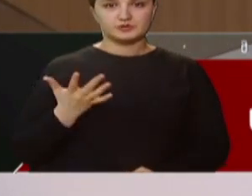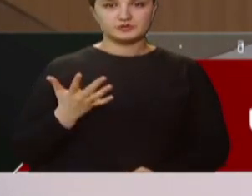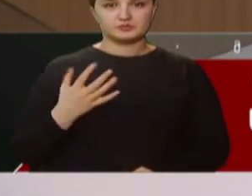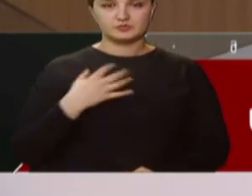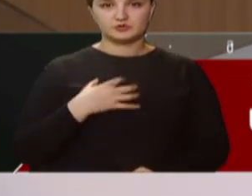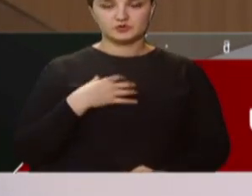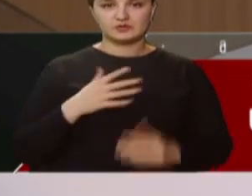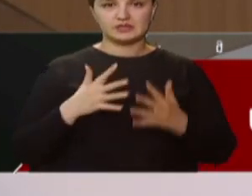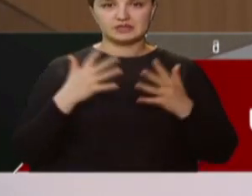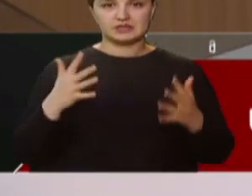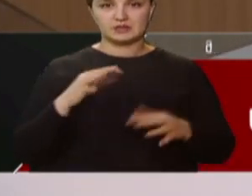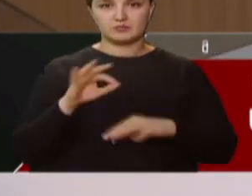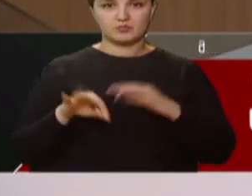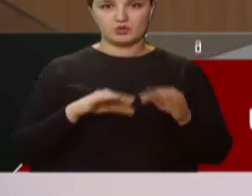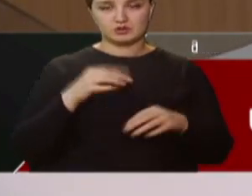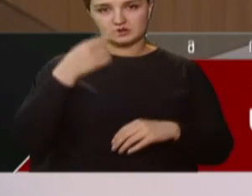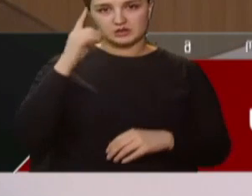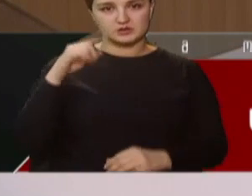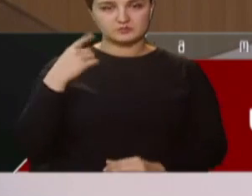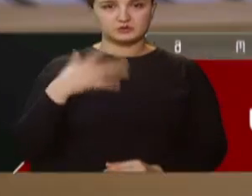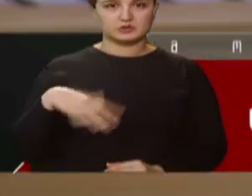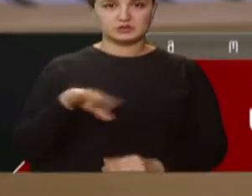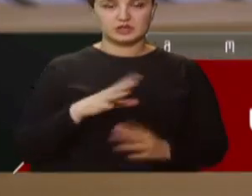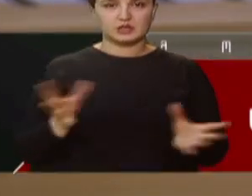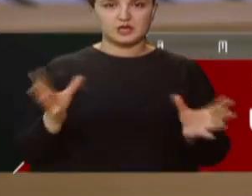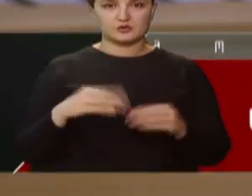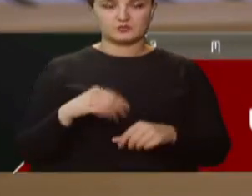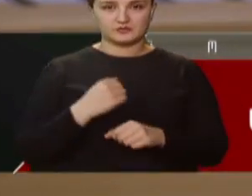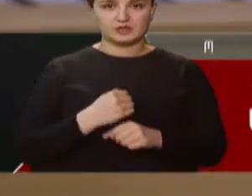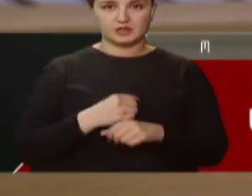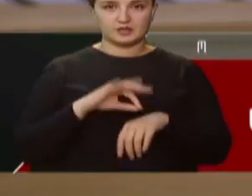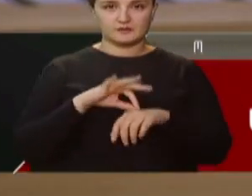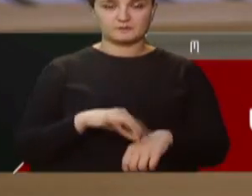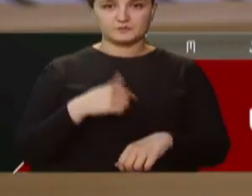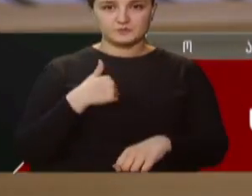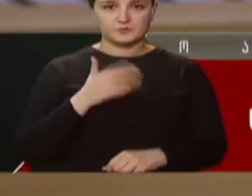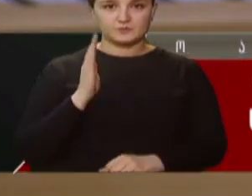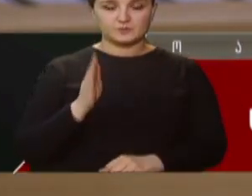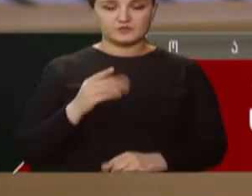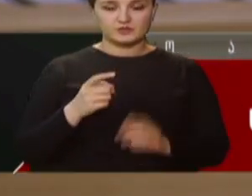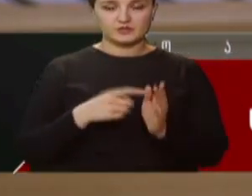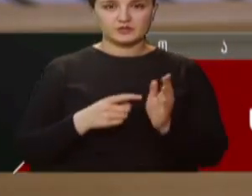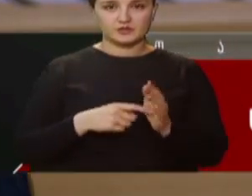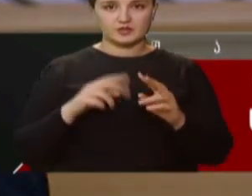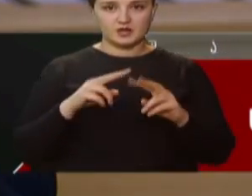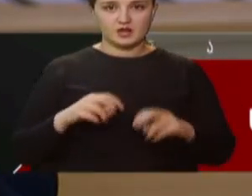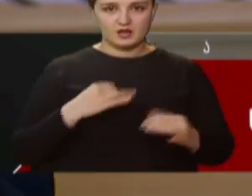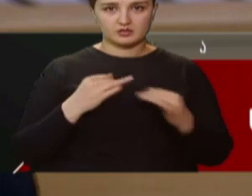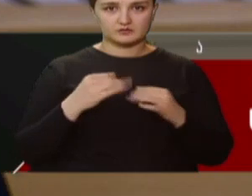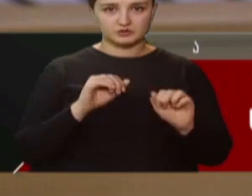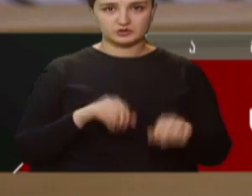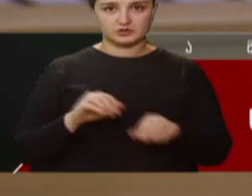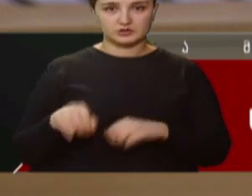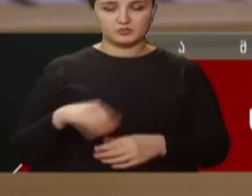მნიშვნელოვანი მეგაპროექტები, რომელსაც აზერბაიჯანი და საქართველო ერთობლივად ახორციელებენ. Ჩვენ გვექნება ამის განხილვის შესაძლებლობა. Ჩვენს ქვეყნებს